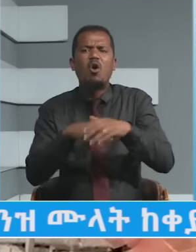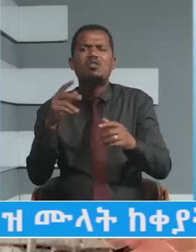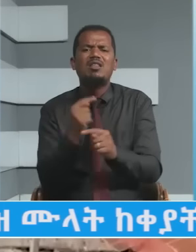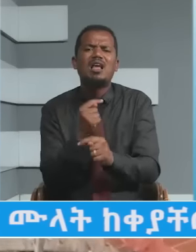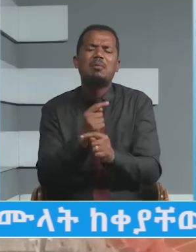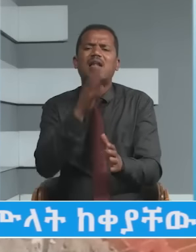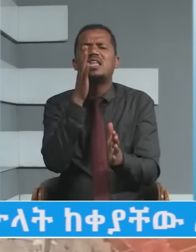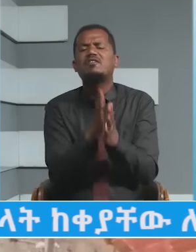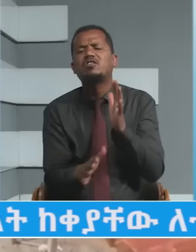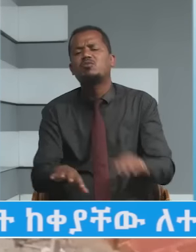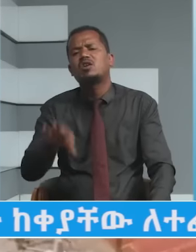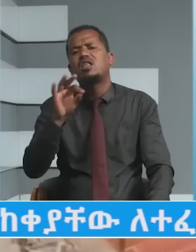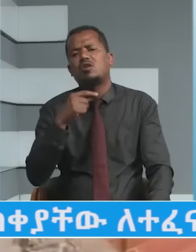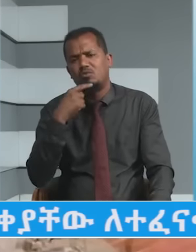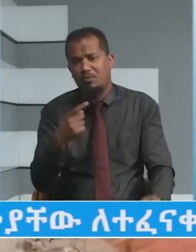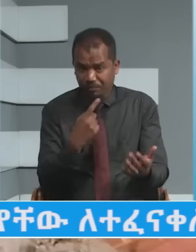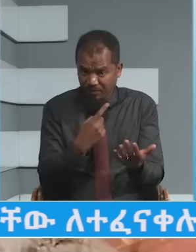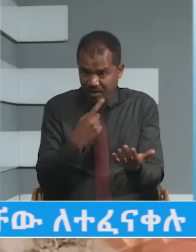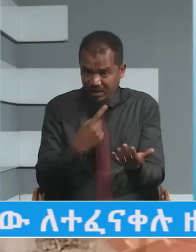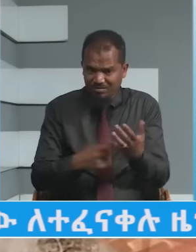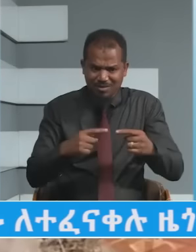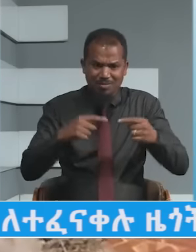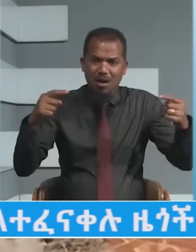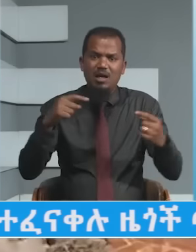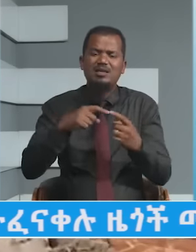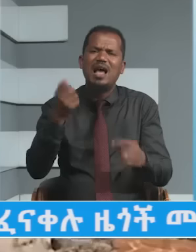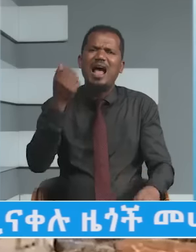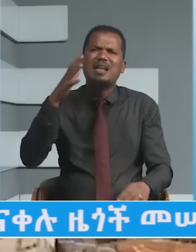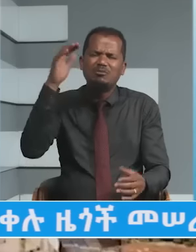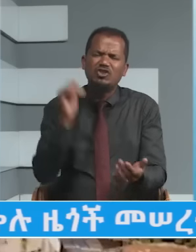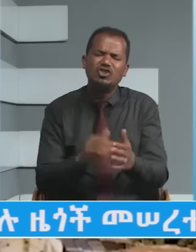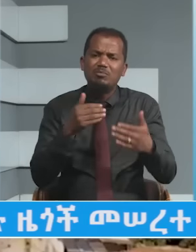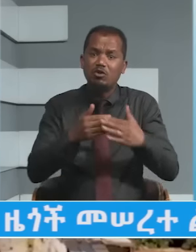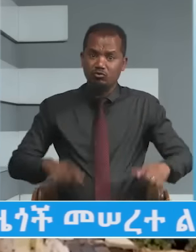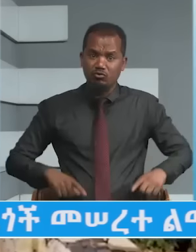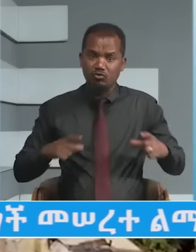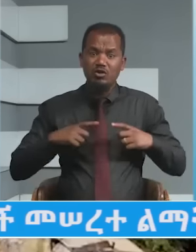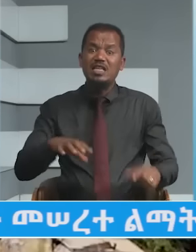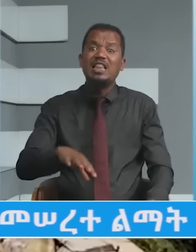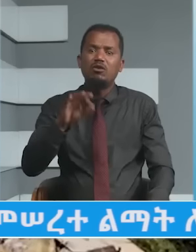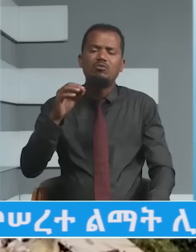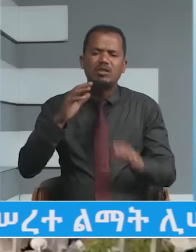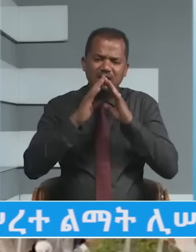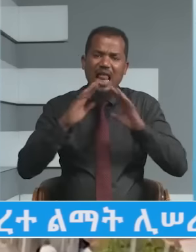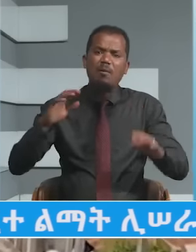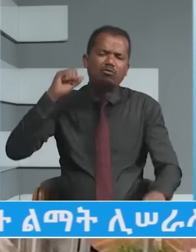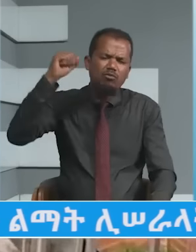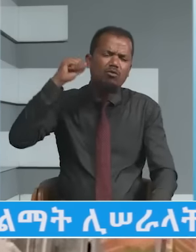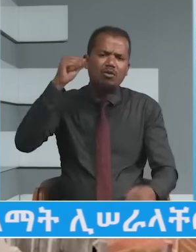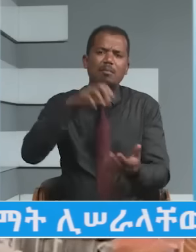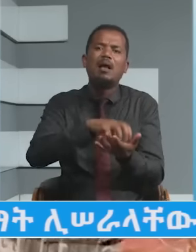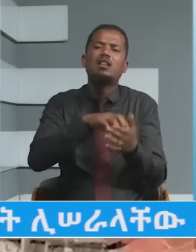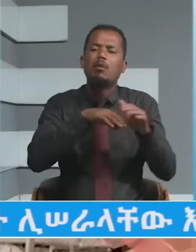ህገወጥ ተግባር እየፈጸሙ ይገኛሉ ብለዋል። ይህንንም በመቃወም እስከ 15 ሺህ የሚደርሱ ነዋሪዎች የተገኙበት ሰላማዊ